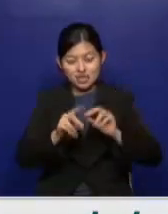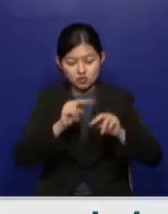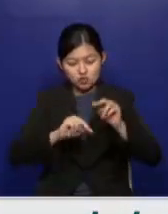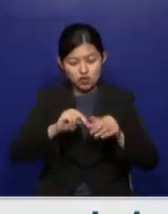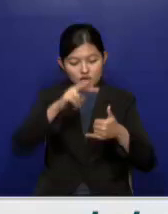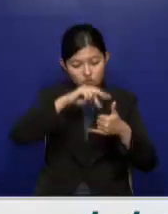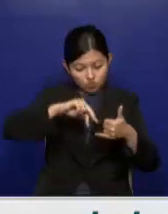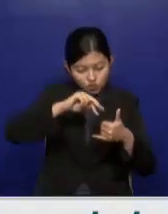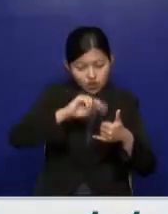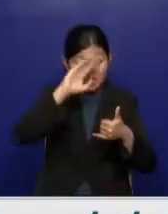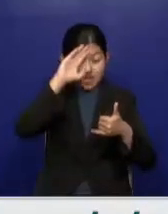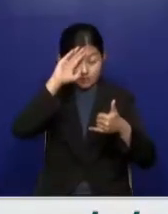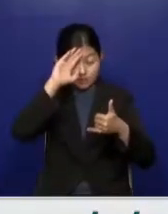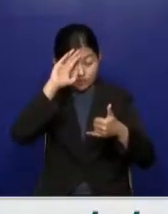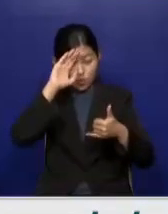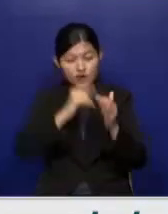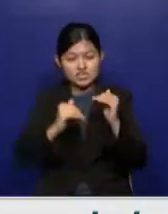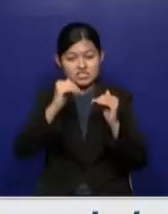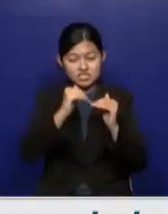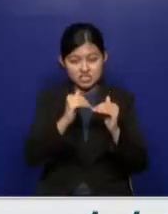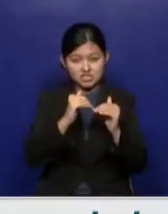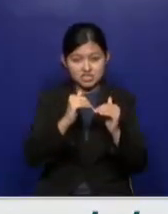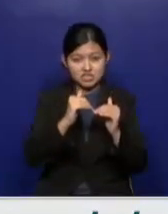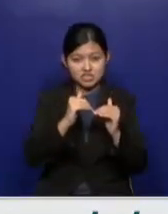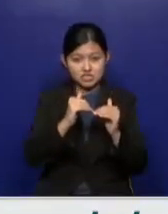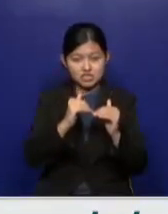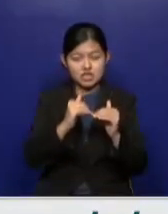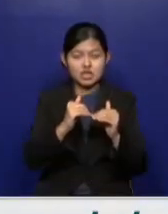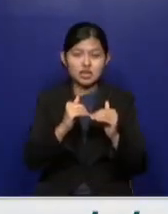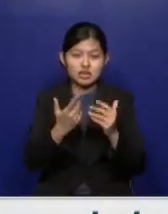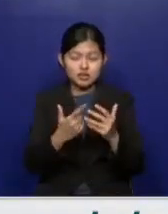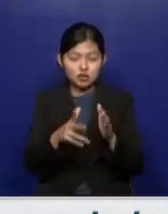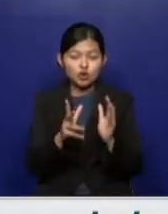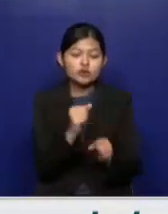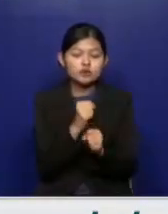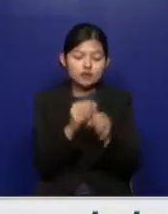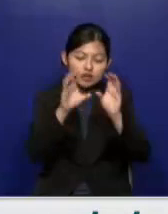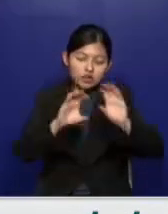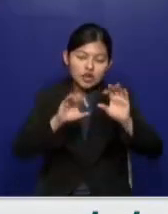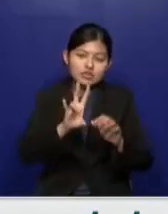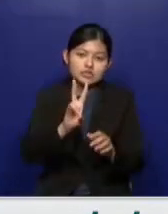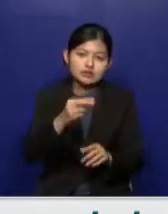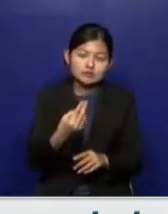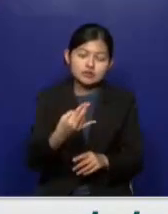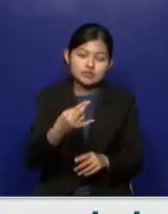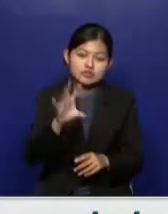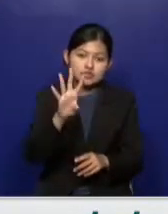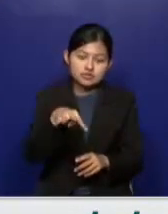สิทธิการรักษาพยาบาลสวัสดิการรักษาพยาบาลข้าราชการลูกจ้างและพนักงานของรัฐจำนวน 74,000 ล้านบาทเนี่